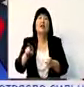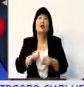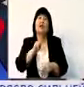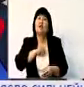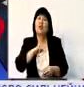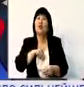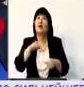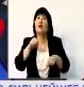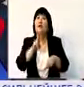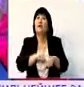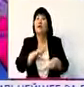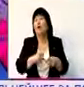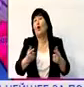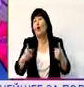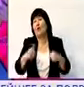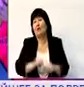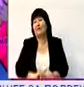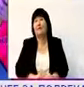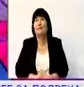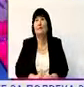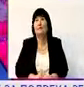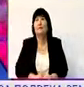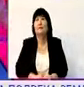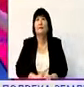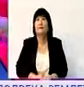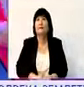сотрудников правоохранительных органов.